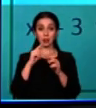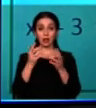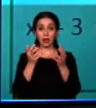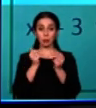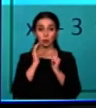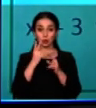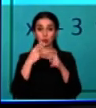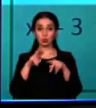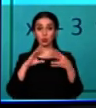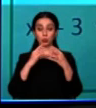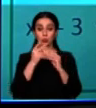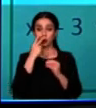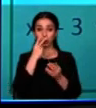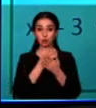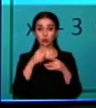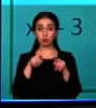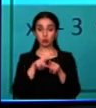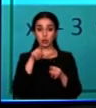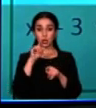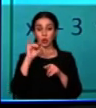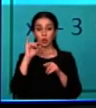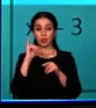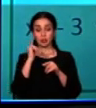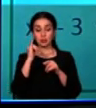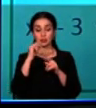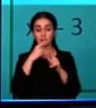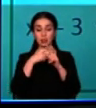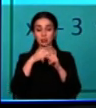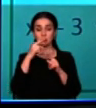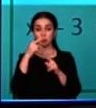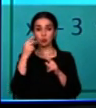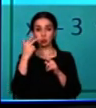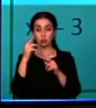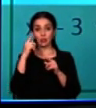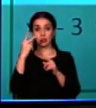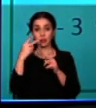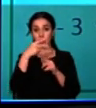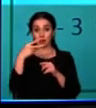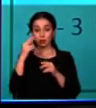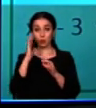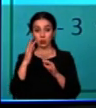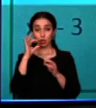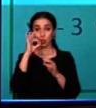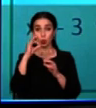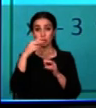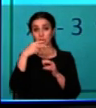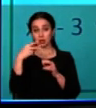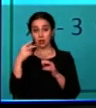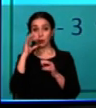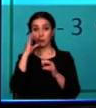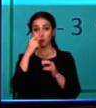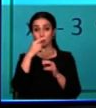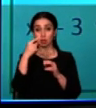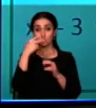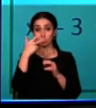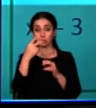кўриниши қўйдагича экан. Демак, x минус 3 ва 2 га тенг бўлганда, бизнинг функция 0 га тенг. Минус 3 ва